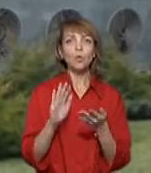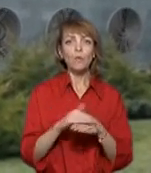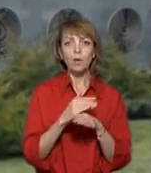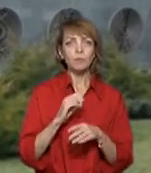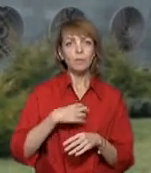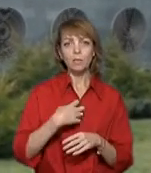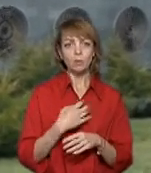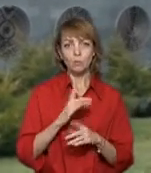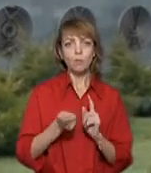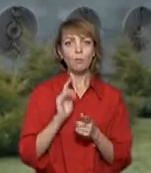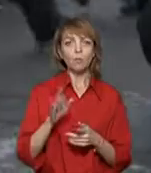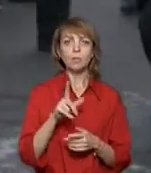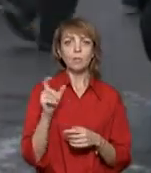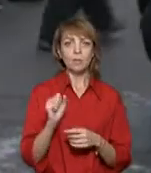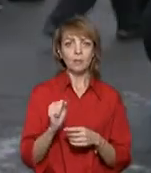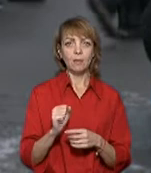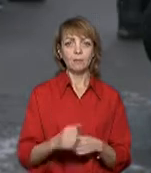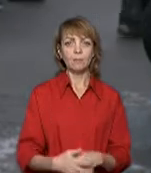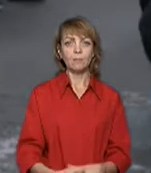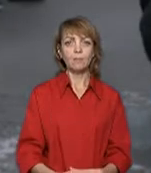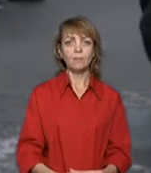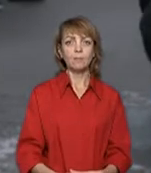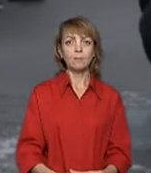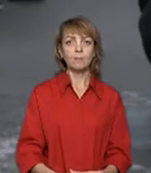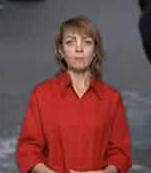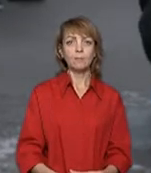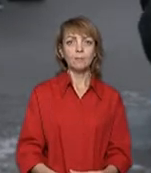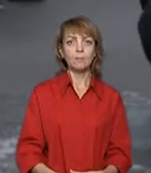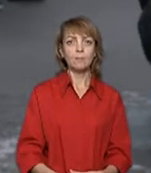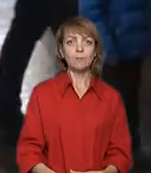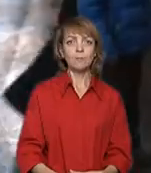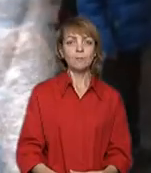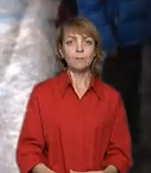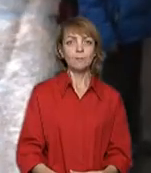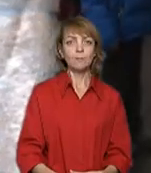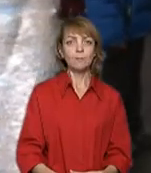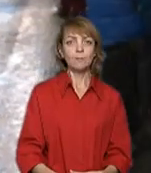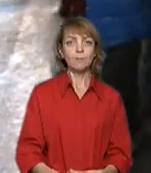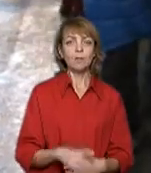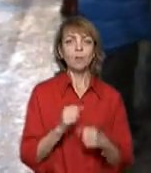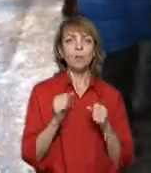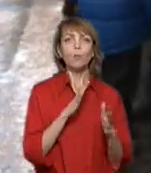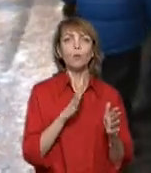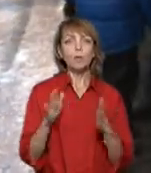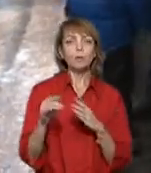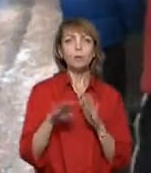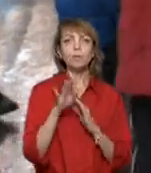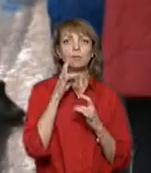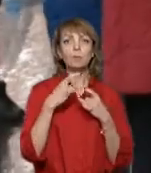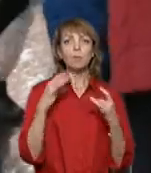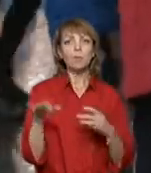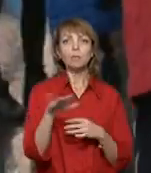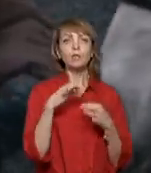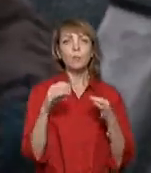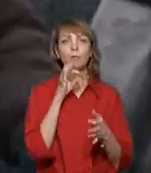засмутимось. Навпаки, будемо за. За дотриманням порядку під час свят на Майдані